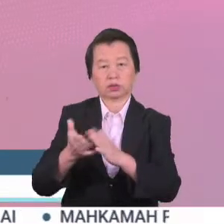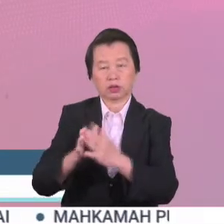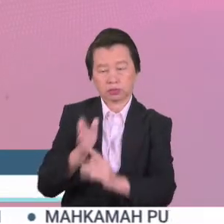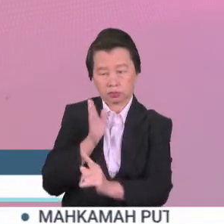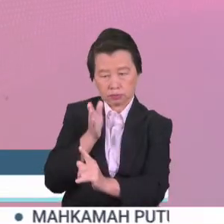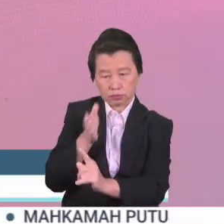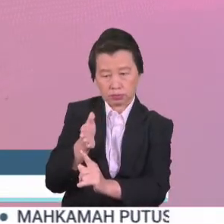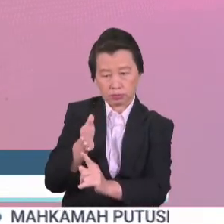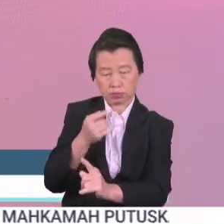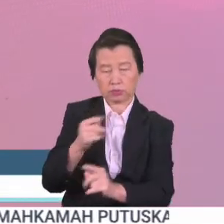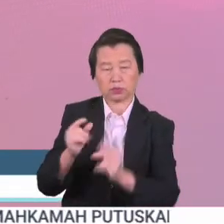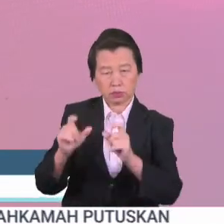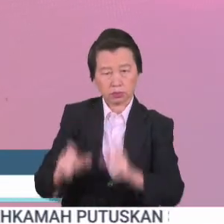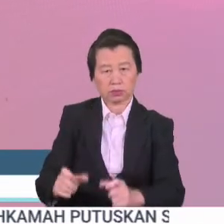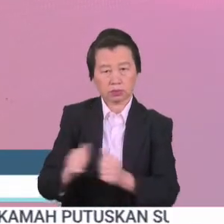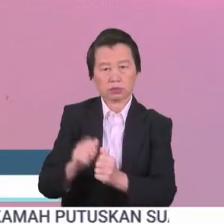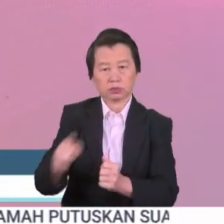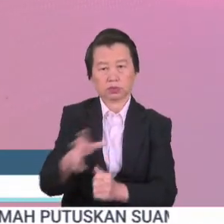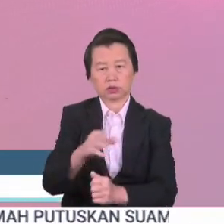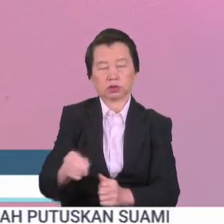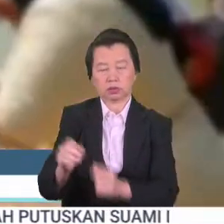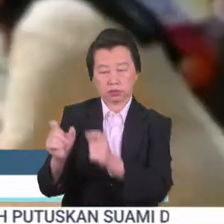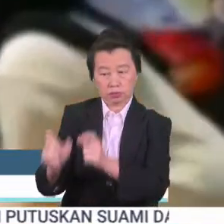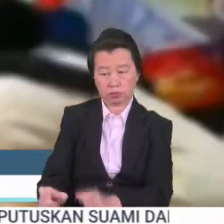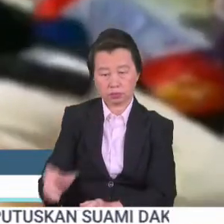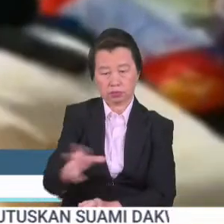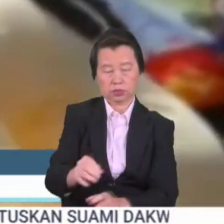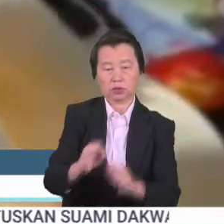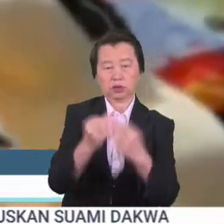mensasarkan klien-klien komuniti dan